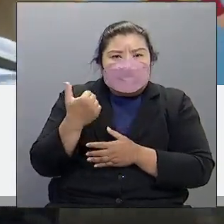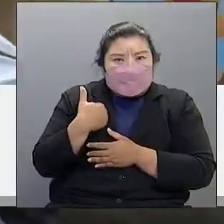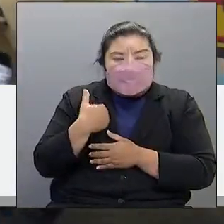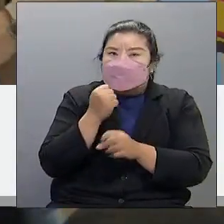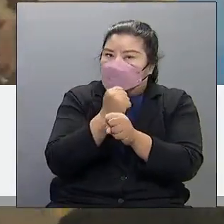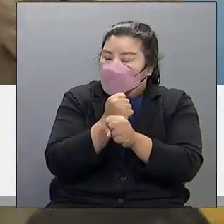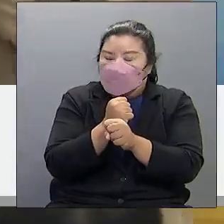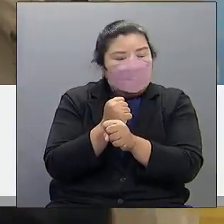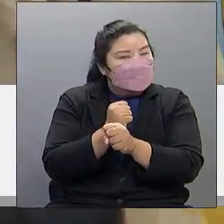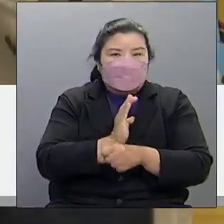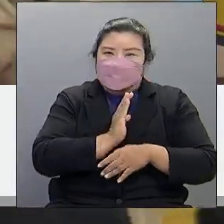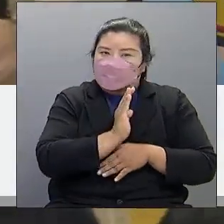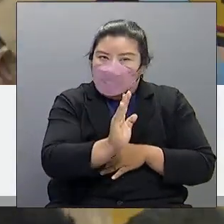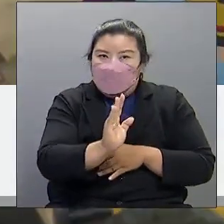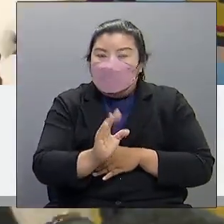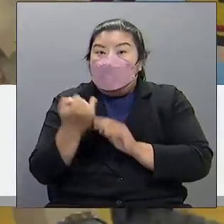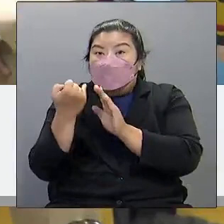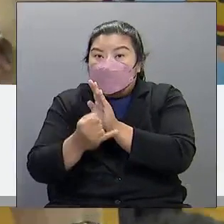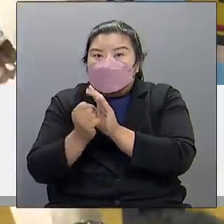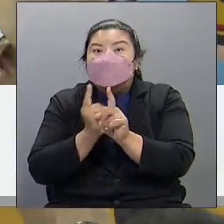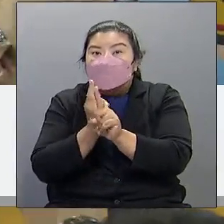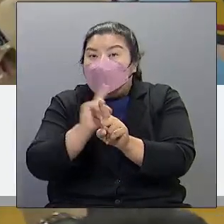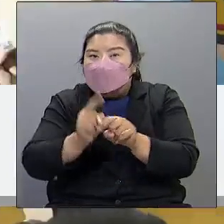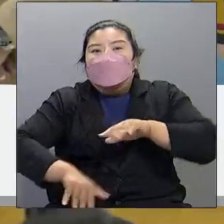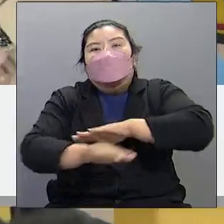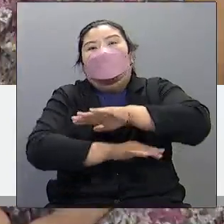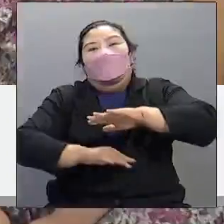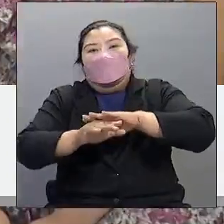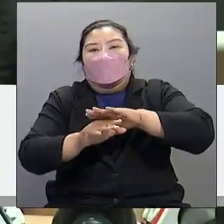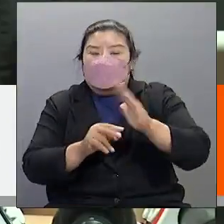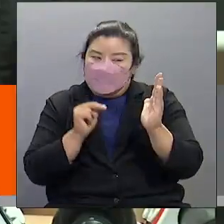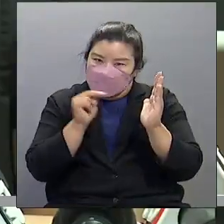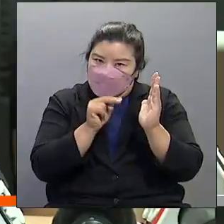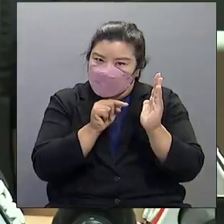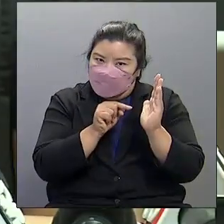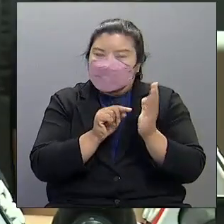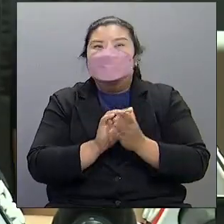างตรงไปตรงมาและดำเนินคดีกันตามพยานหลักฐานค่ะ